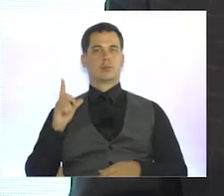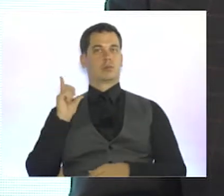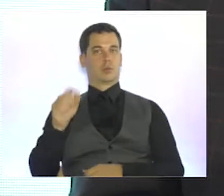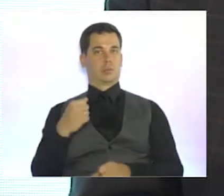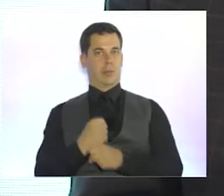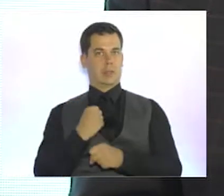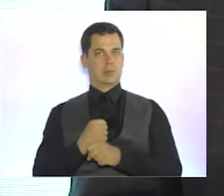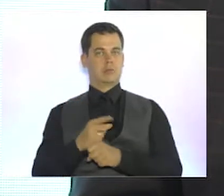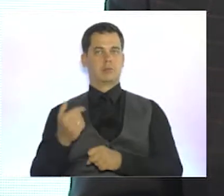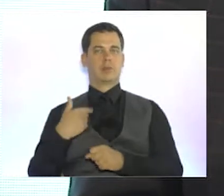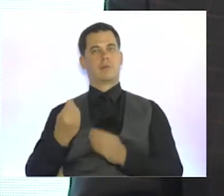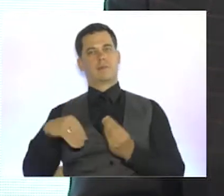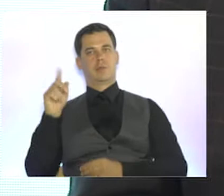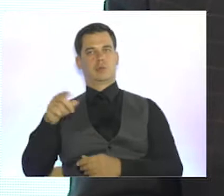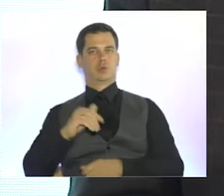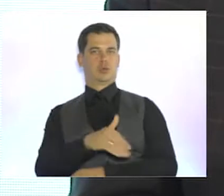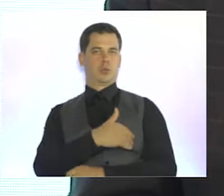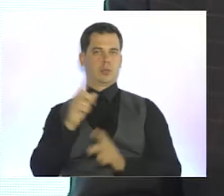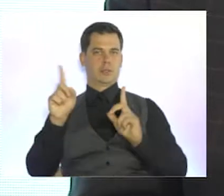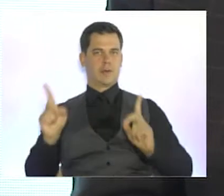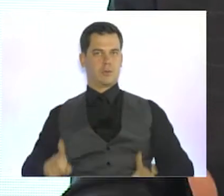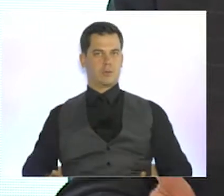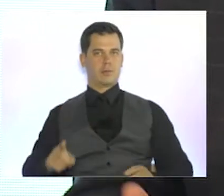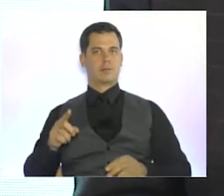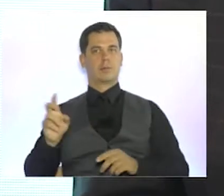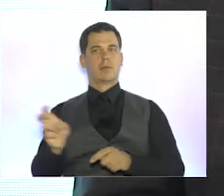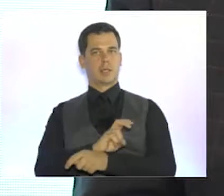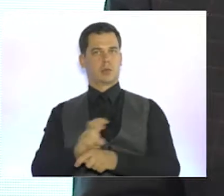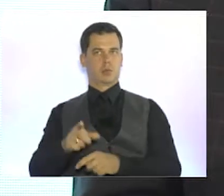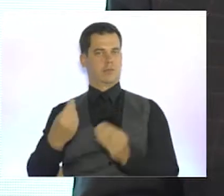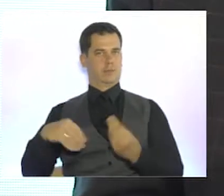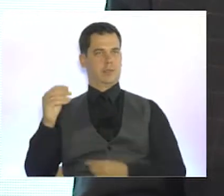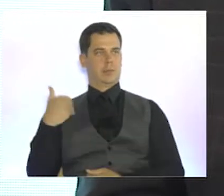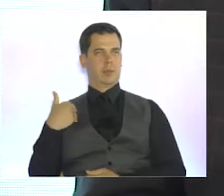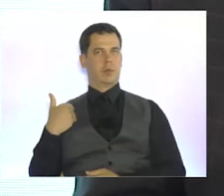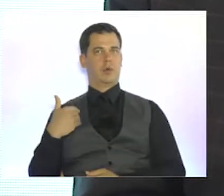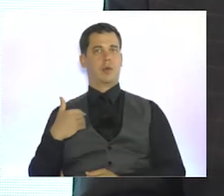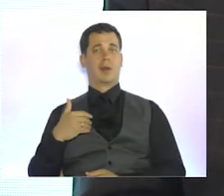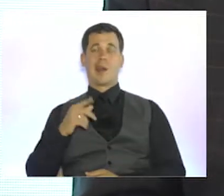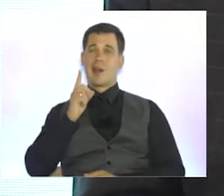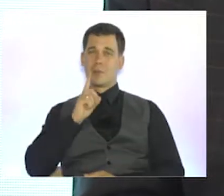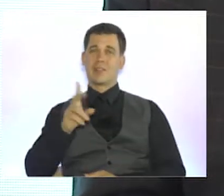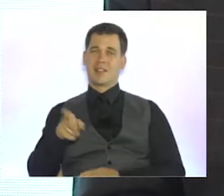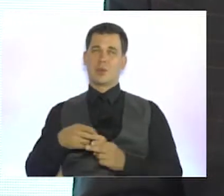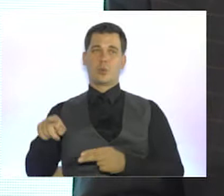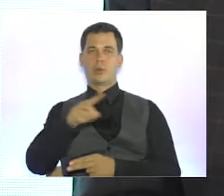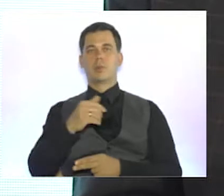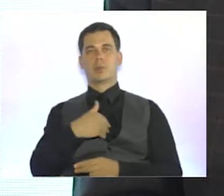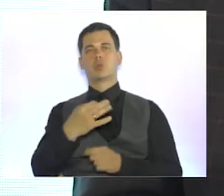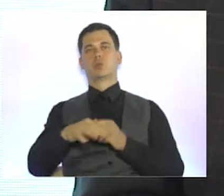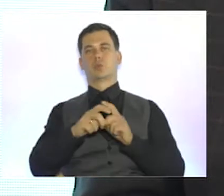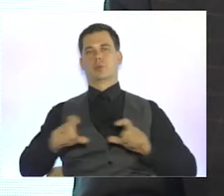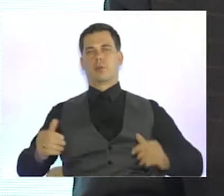byli to absolwenci szkół zawodowych, techników, bo taka była potrzeba, co niektórzy kończyli wyższe